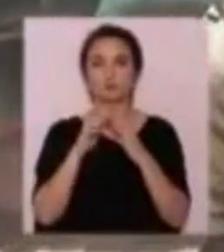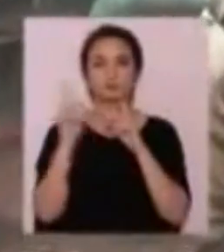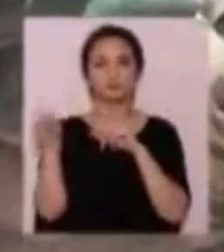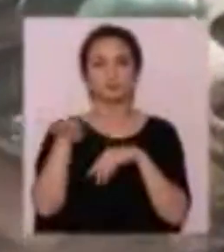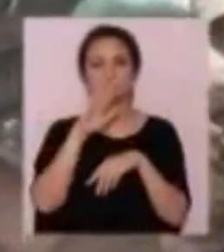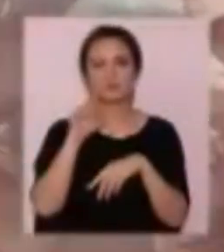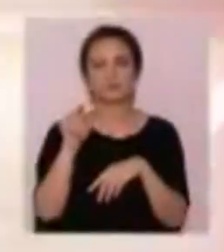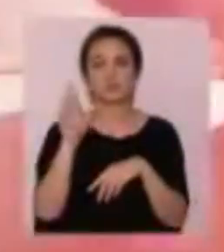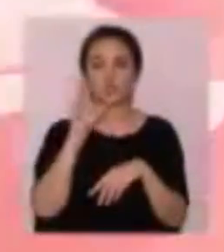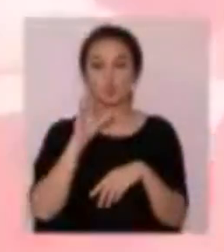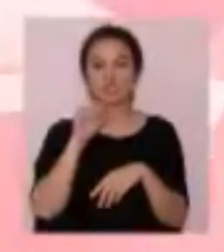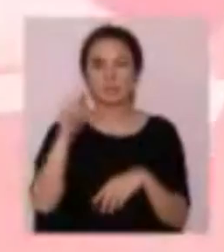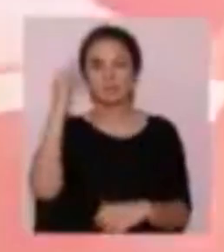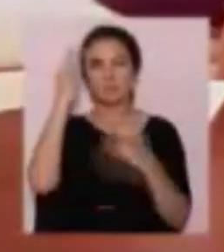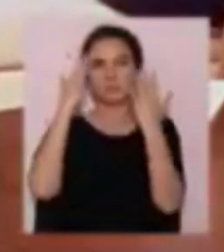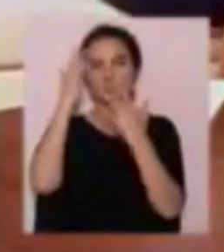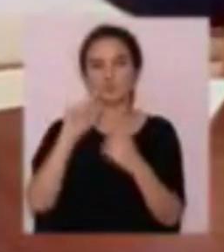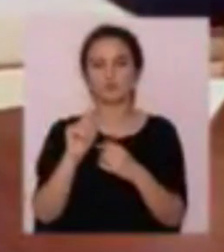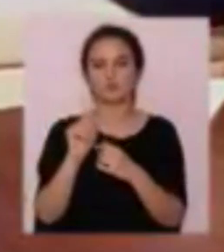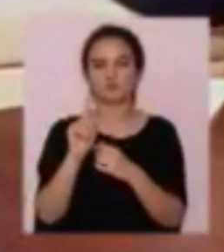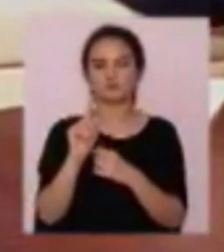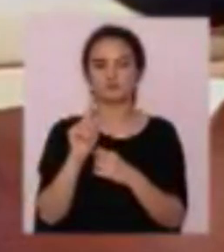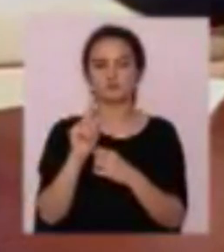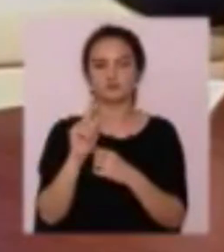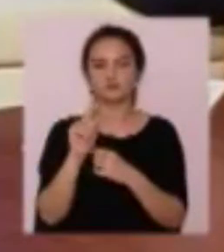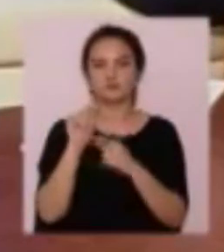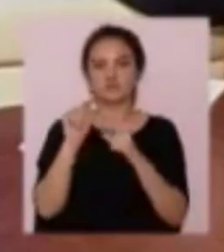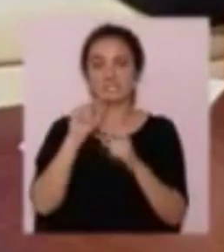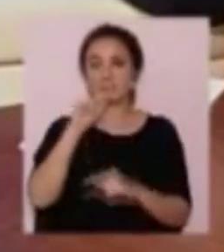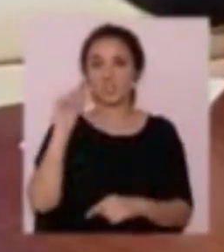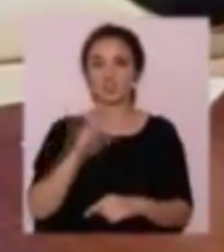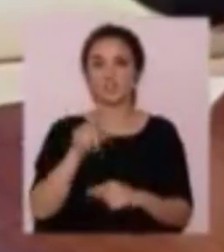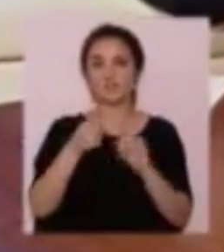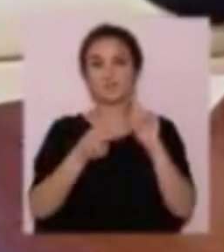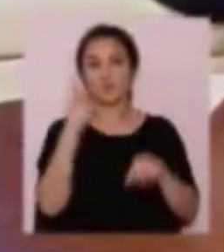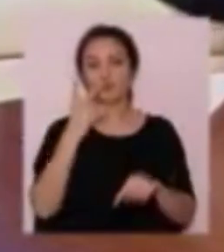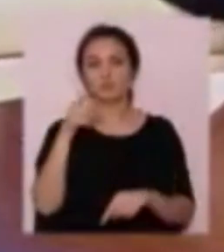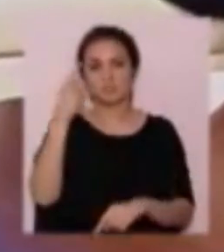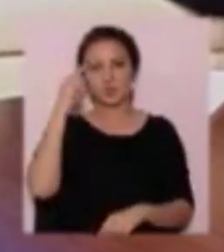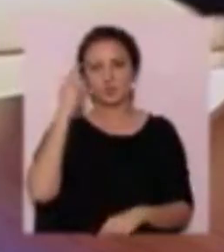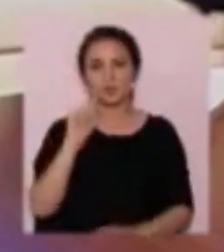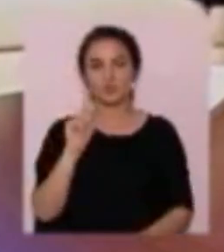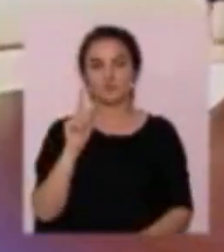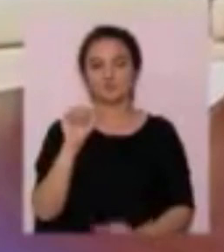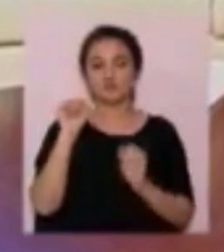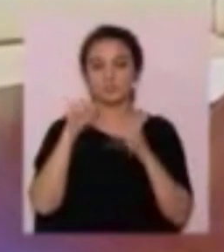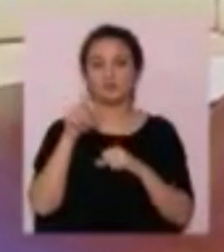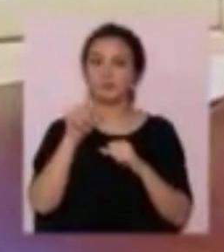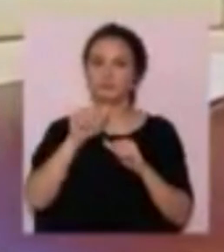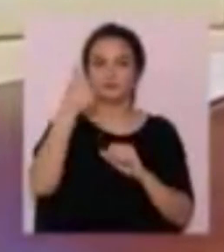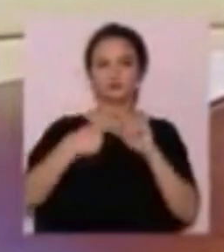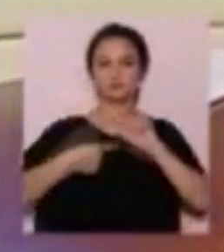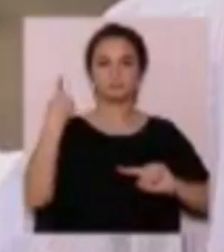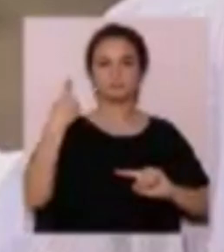მიდიხარ, როცა იმას ფიქრობ რომ ეს დამნაშავე მოკლე იმასაც უნდა ფიქრობდე რომ შეიძლება დაგასროს